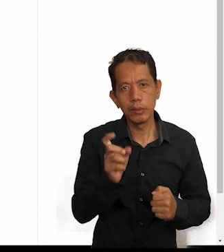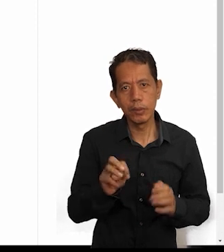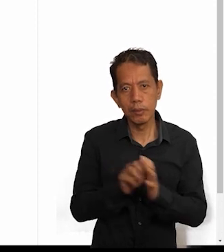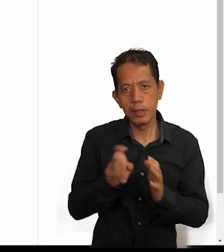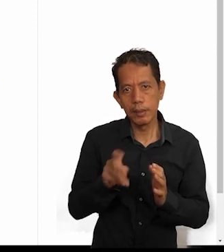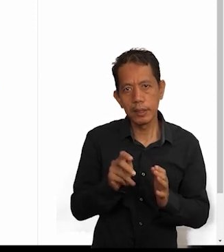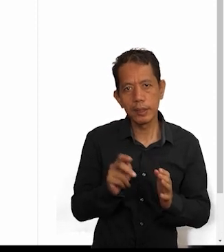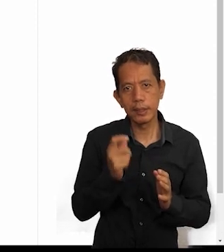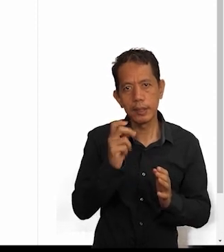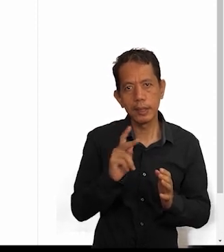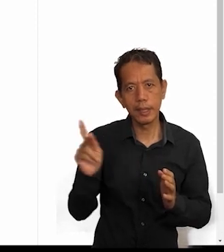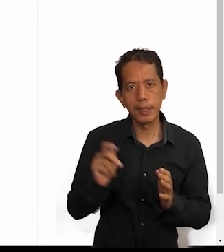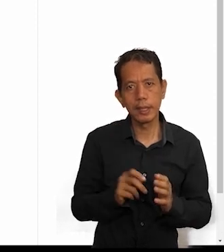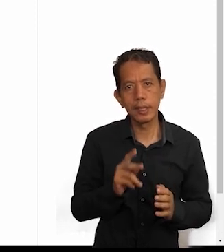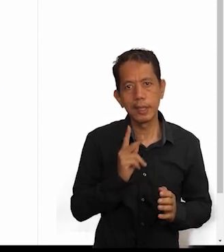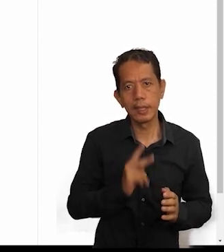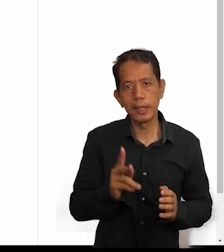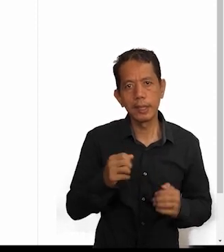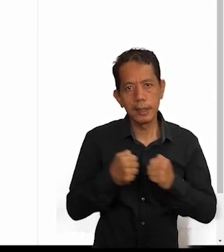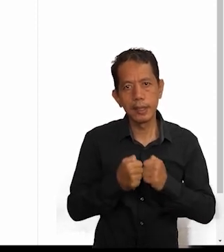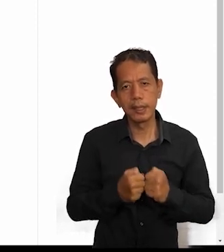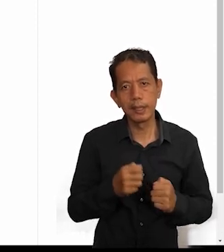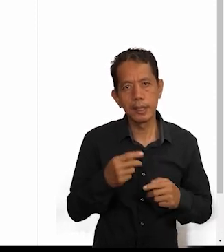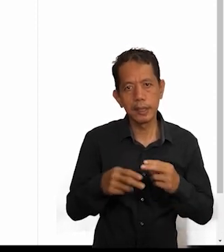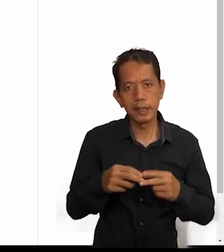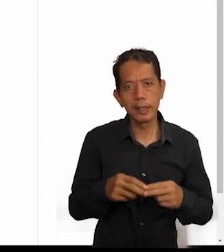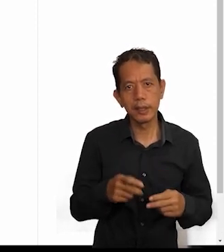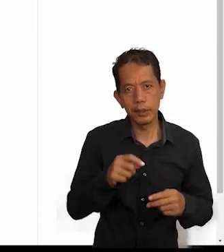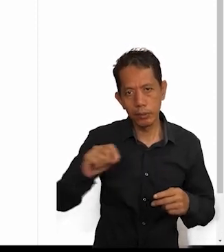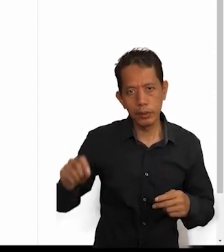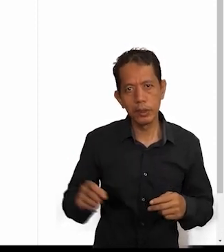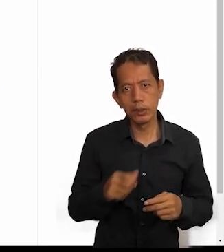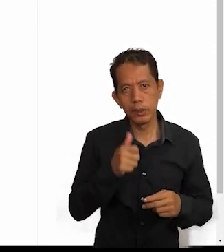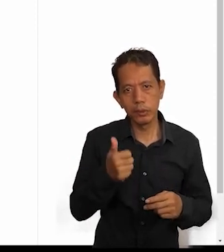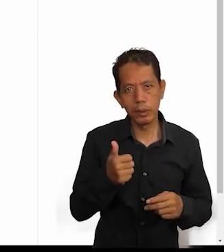memastikan kata sandi yang rekan-rekan tulis sudah benar.